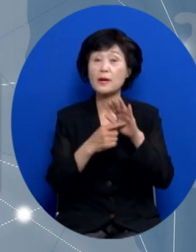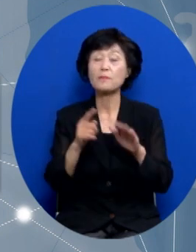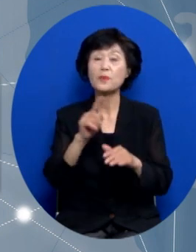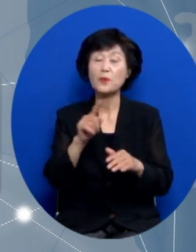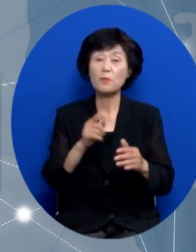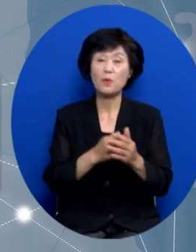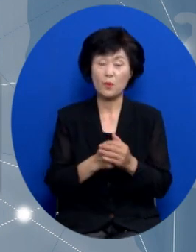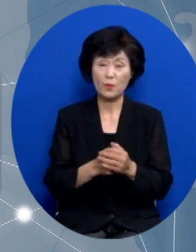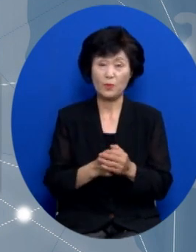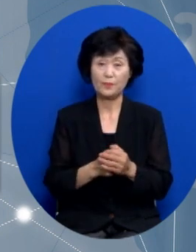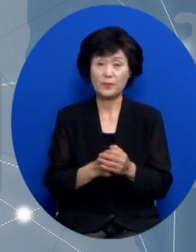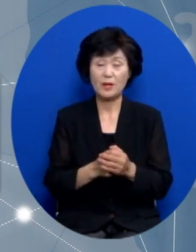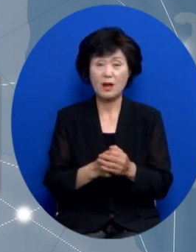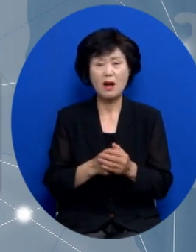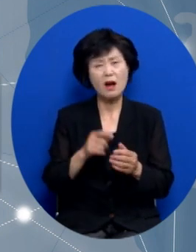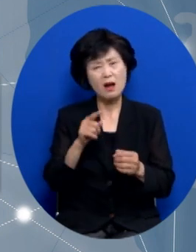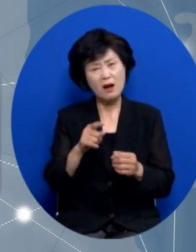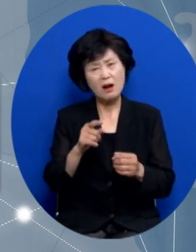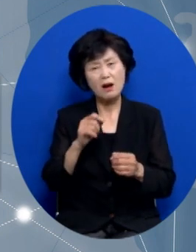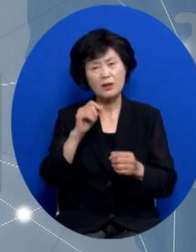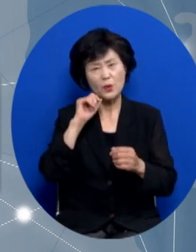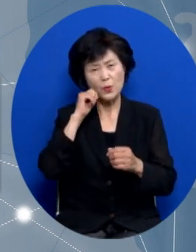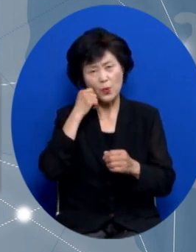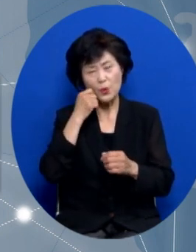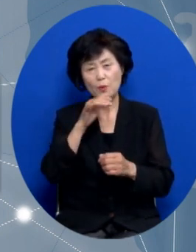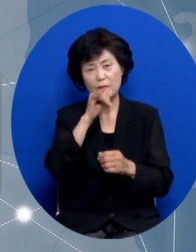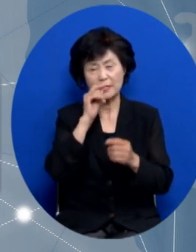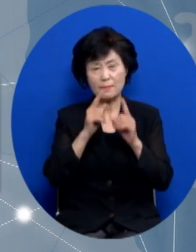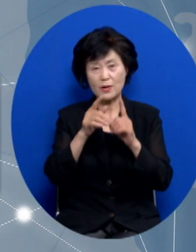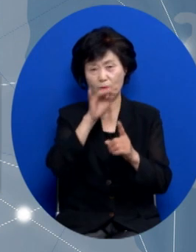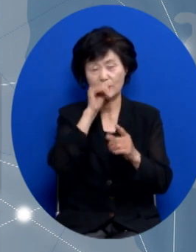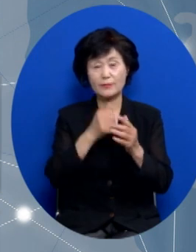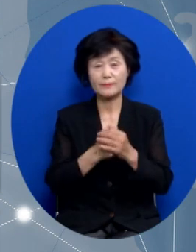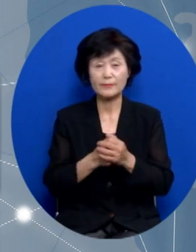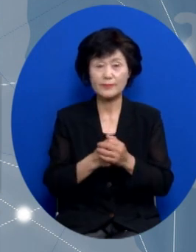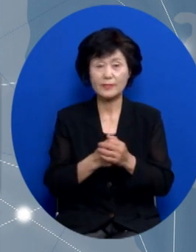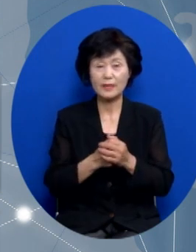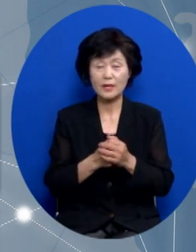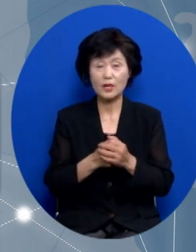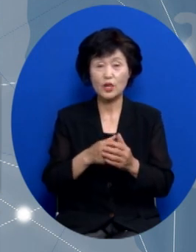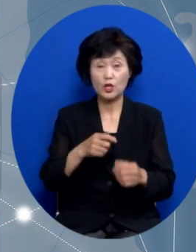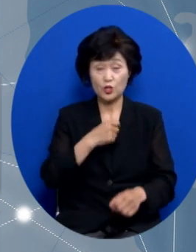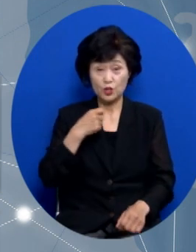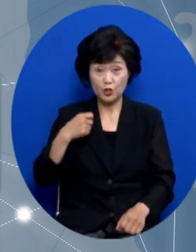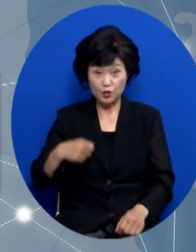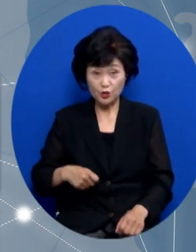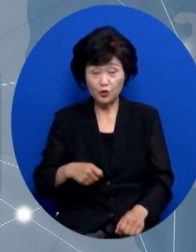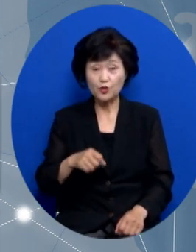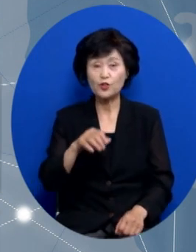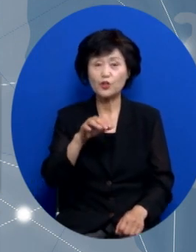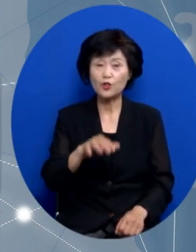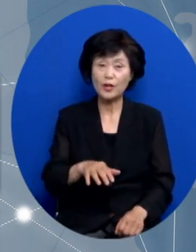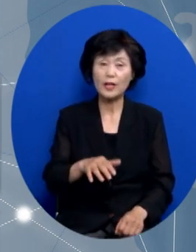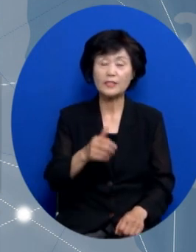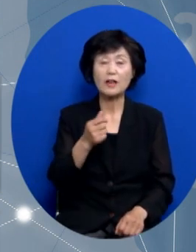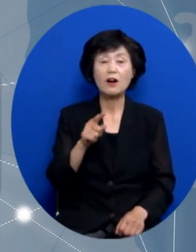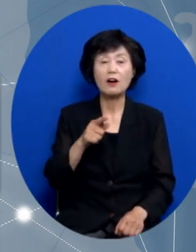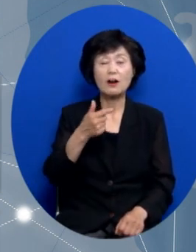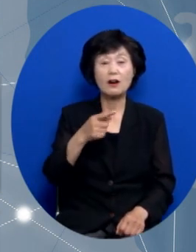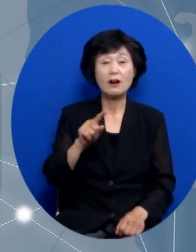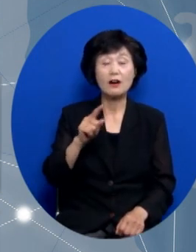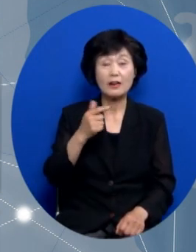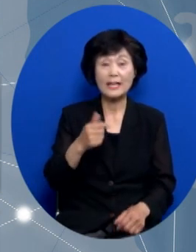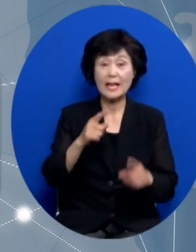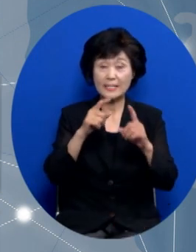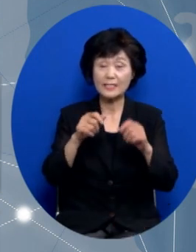정책이 종료된 후 영향이 나타나기 시작했다고 설명했습니다. 중국 최대 밀 경작지인 허난성에서 6일